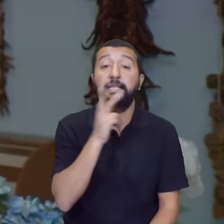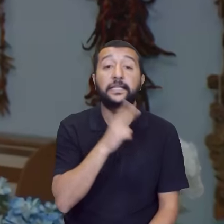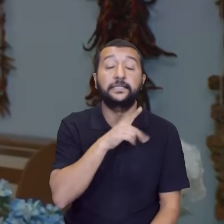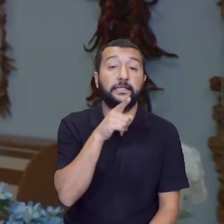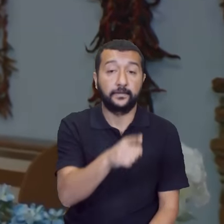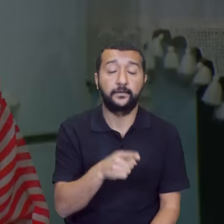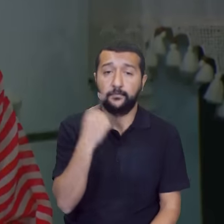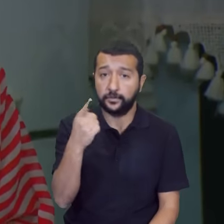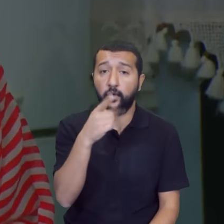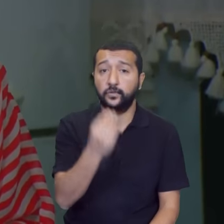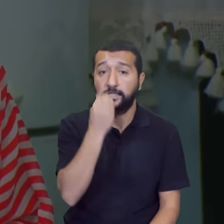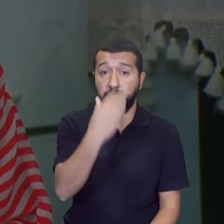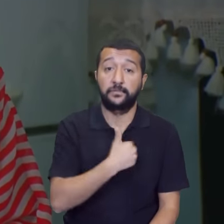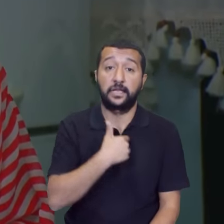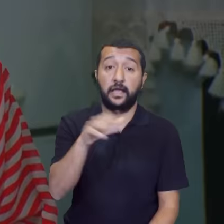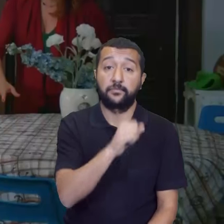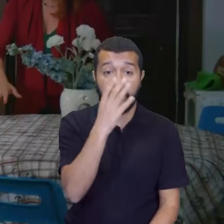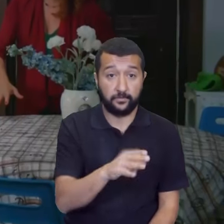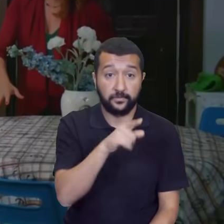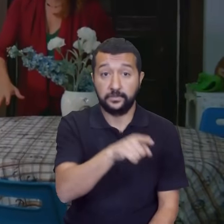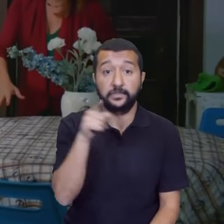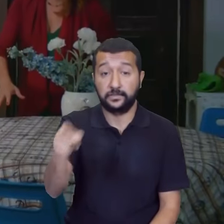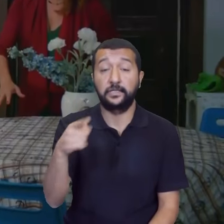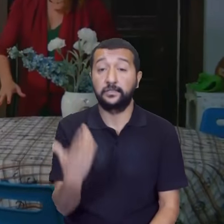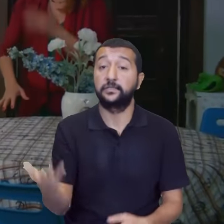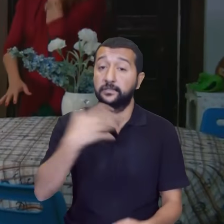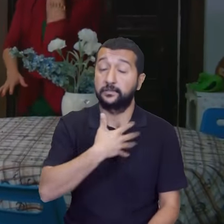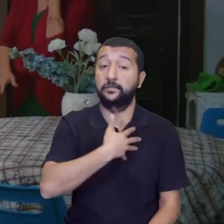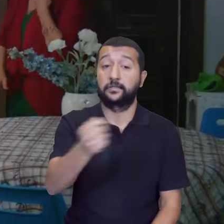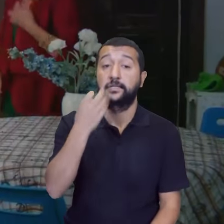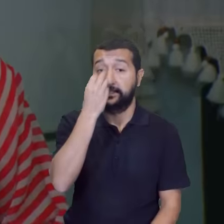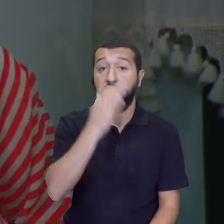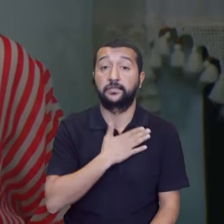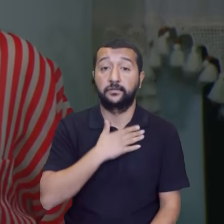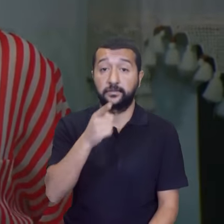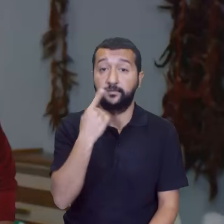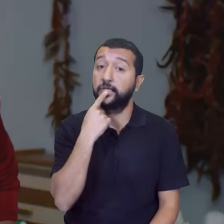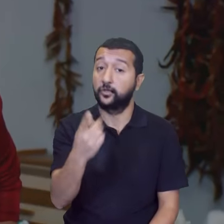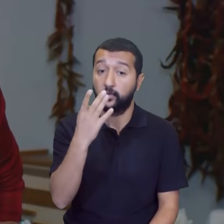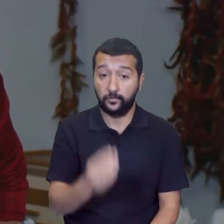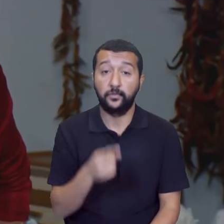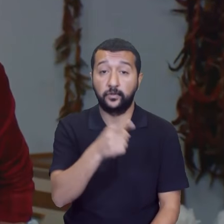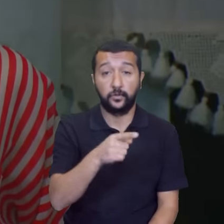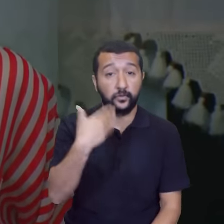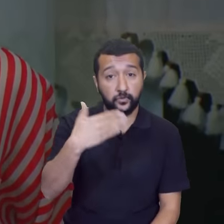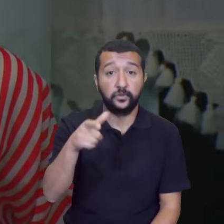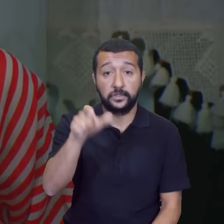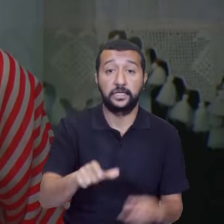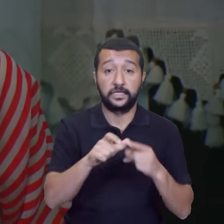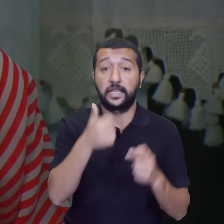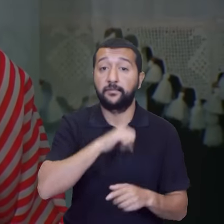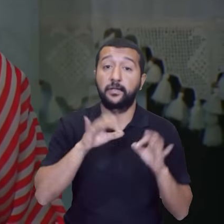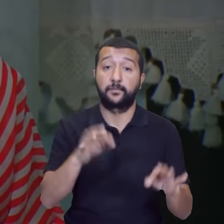Teyze hoş. Bir kere o çiçeği ben kaptım, tamam mı? Sen cebren ve hileyle çöktün çiçeğime. Sana bir şey söyleyeyim mi? Gün geçtikçe Şener